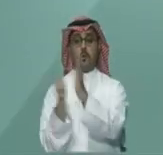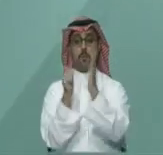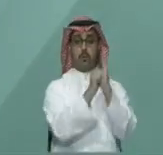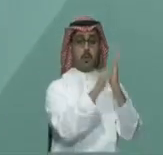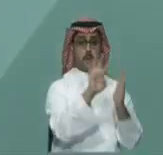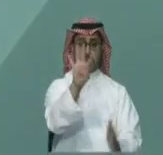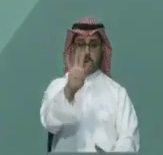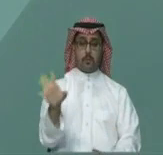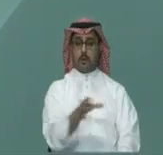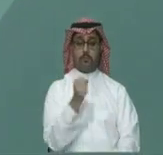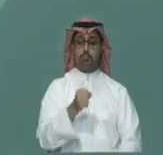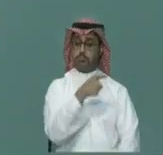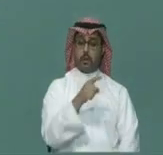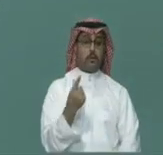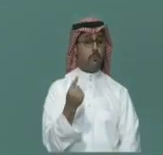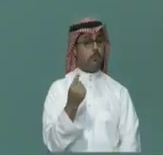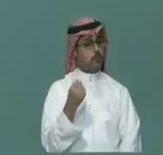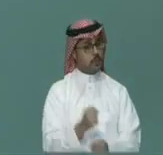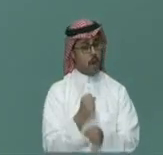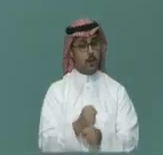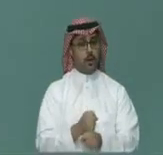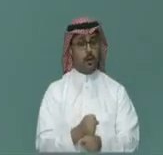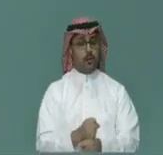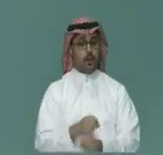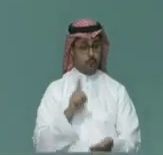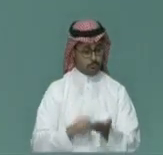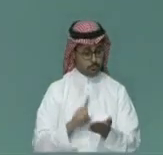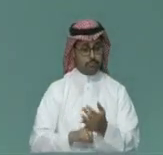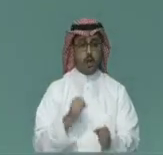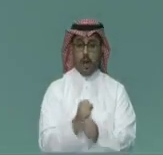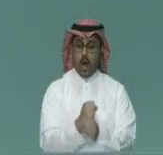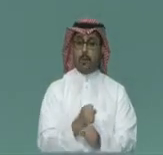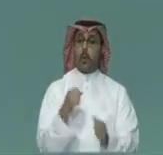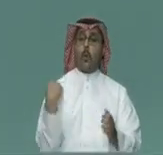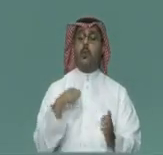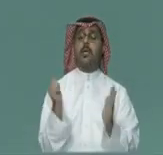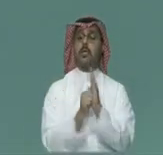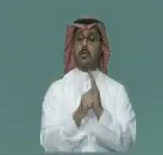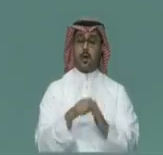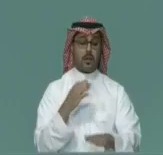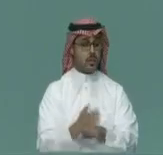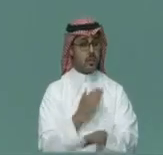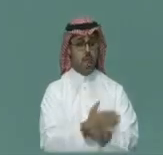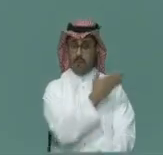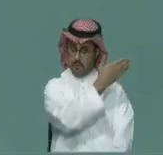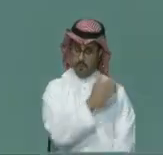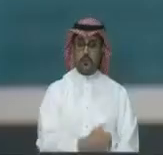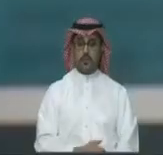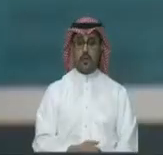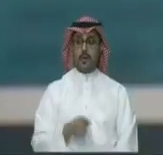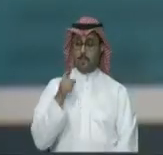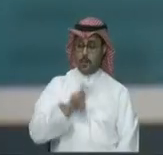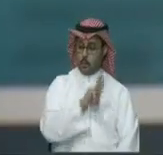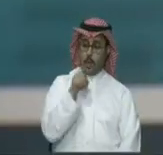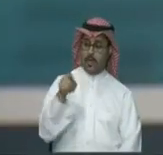في الساعة الواحدة، هذا إنجاز. نعم. عالمي فاق التوقعات. بالضبط. لا شك أنه يجب أن يبرز فاق التوقعات والمعدلات العالمية. نعم. أنت خبير،